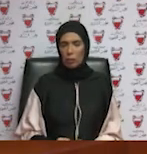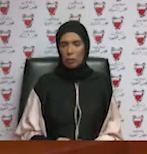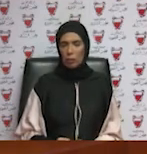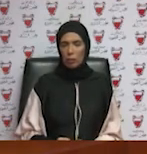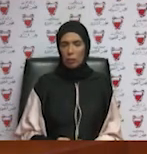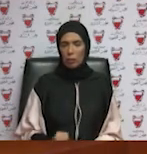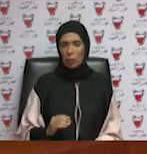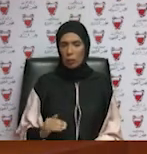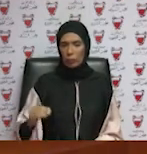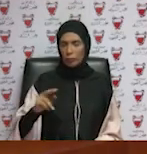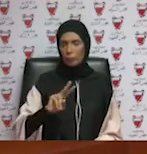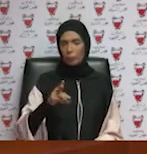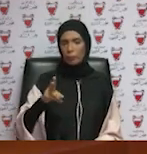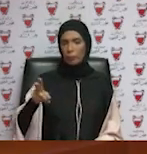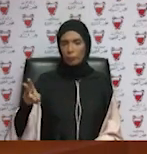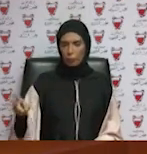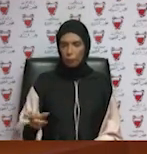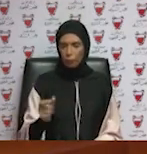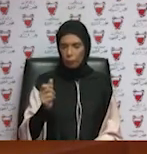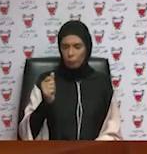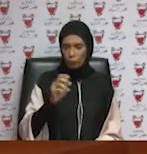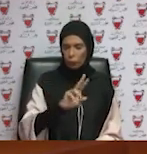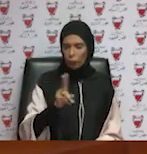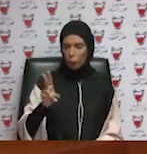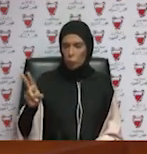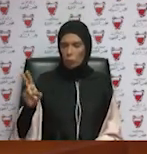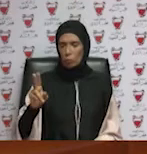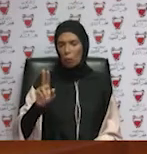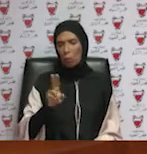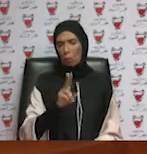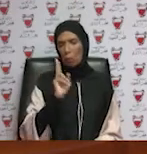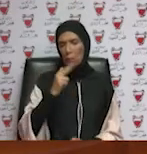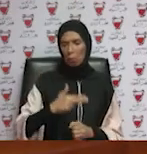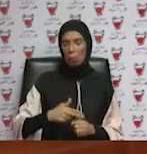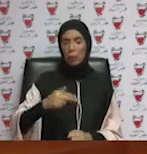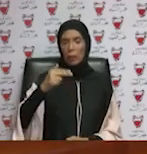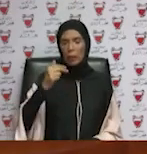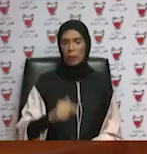التقدم لتنويع مصادر الدخل. مع الرئيس